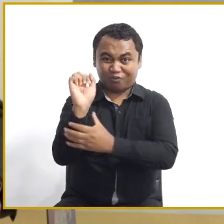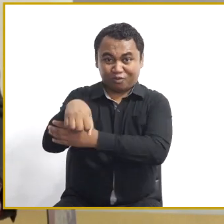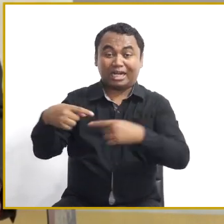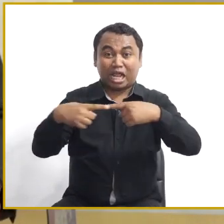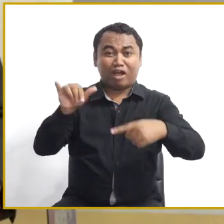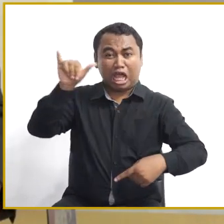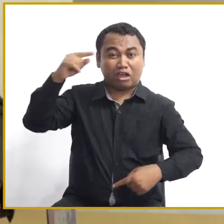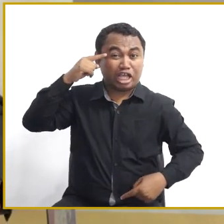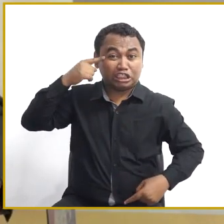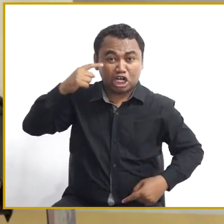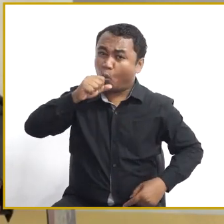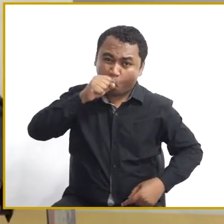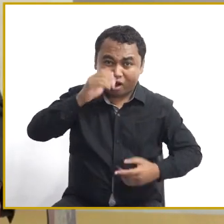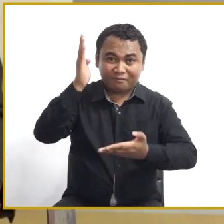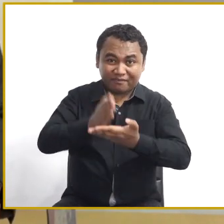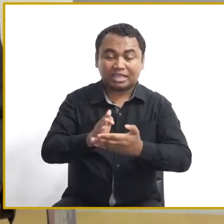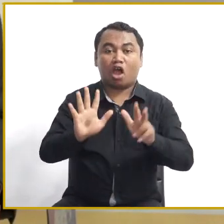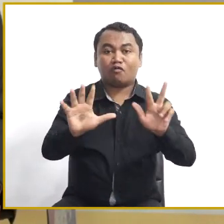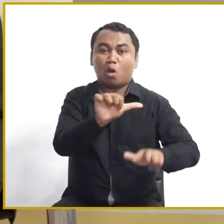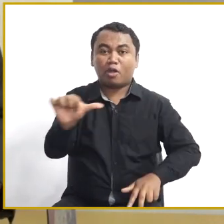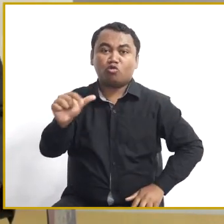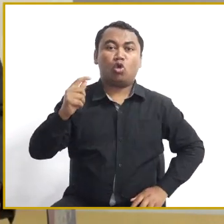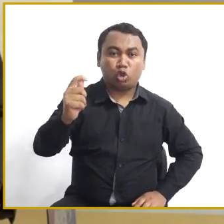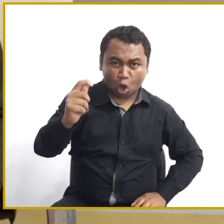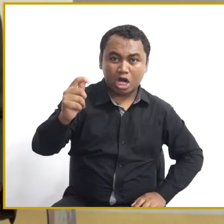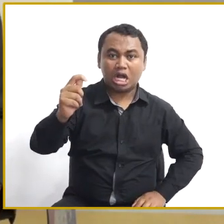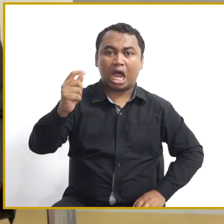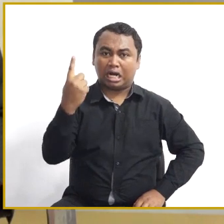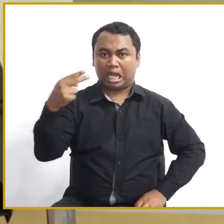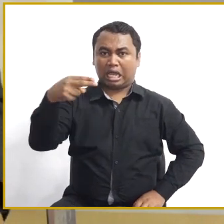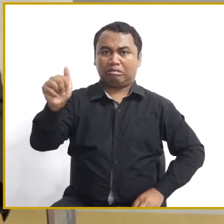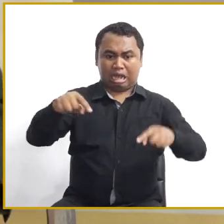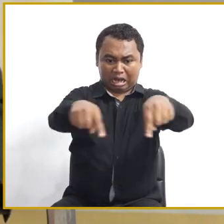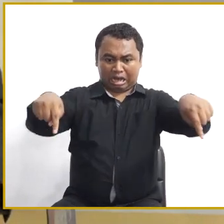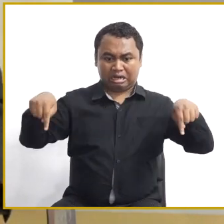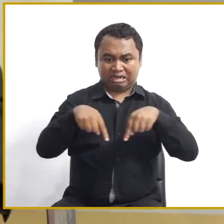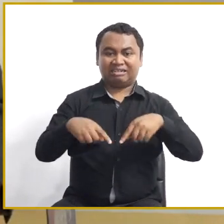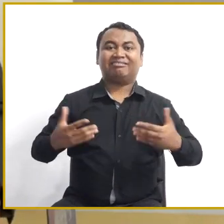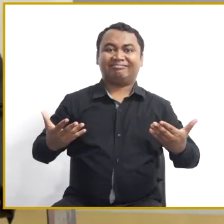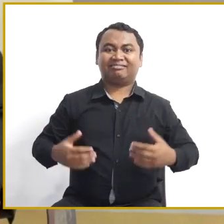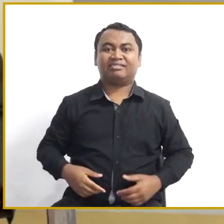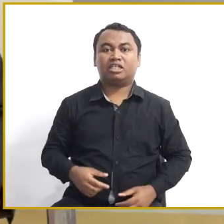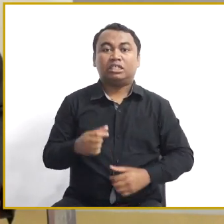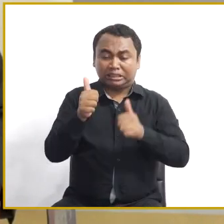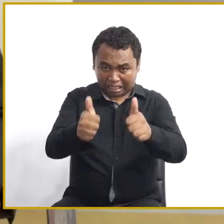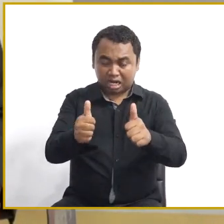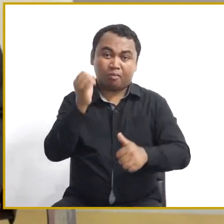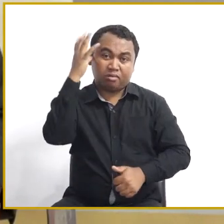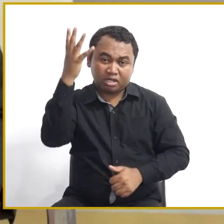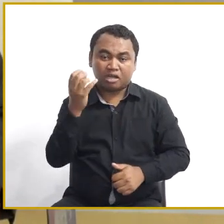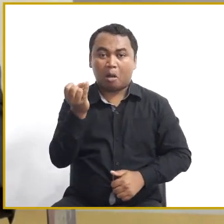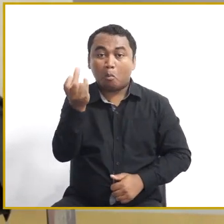Io ketsa paritaka io fotsiny no ataonao ketsa toratady dia efa mivoaka 4 tonnes io. Ny masomboly fotsiny ny